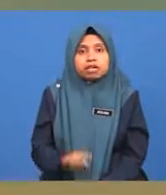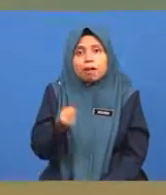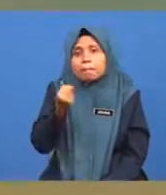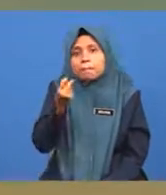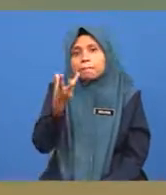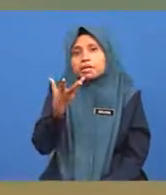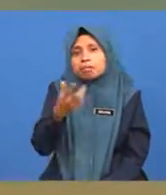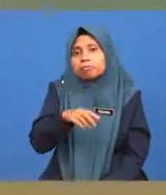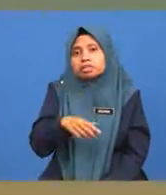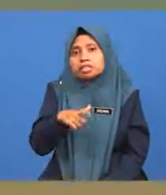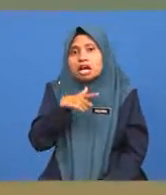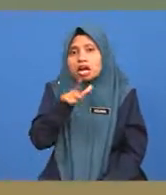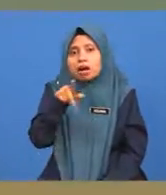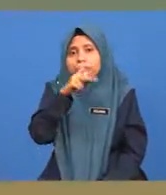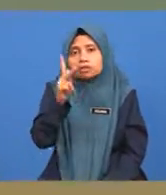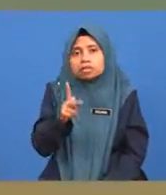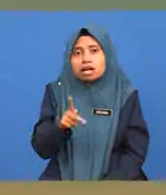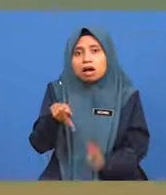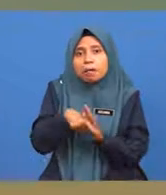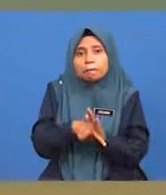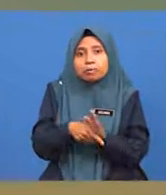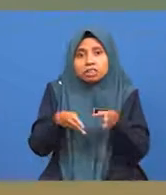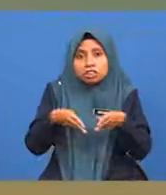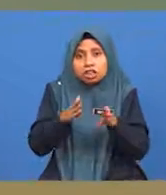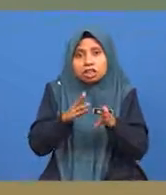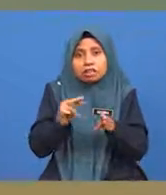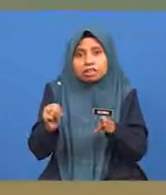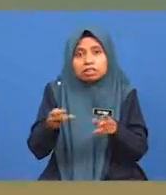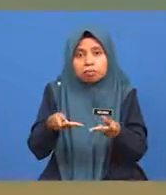Berapa lamakah perjalanan pulang ke kampung?